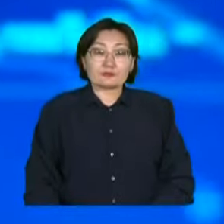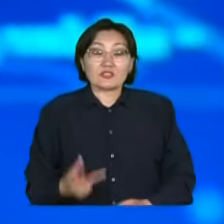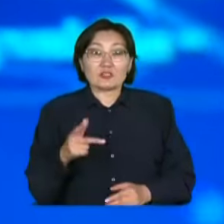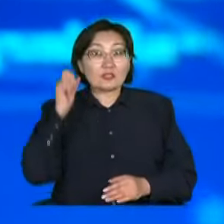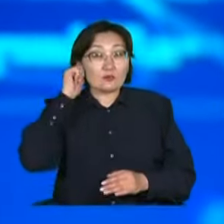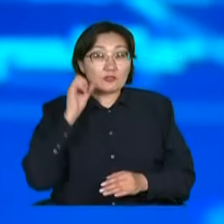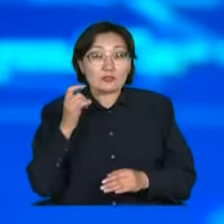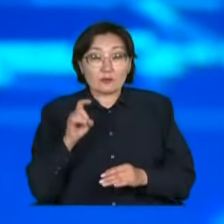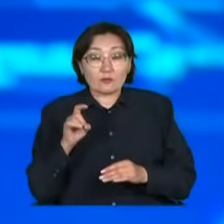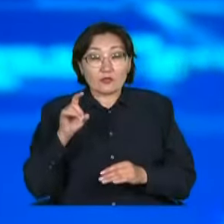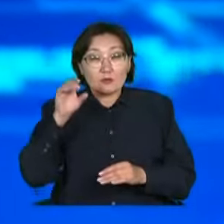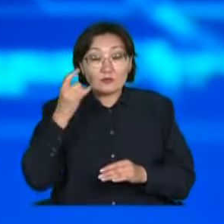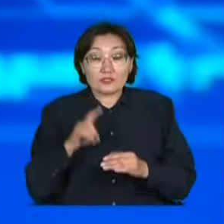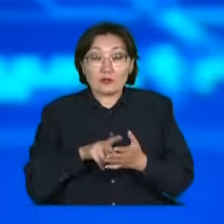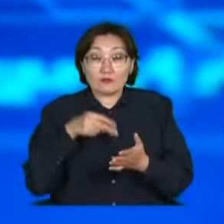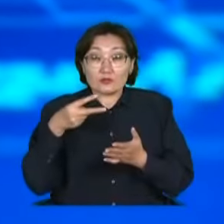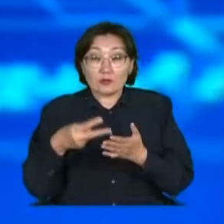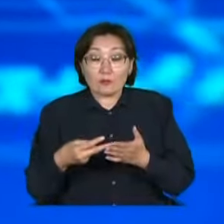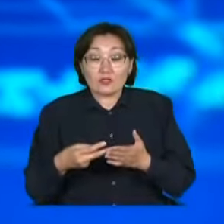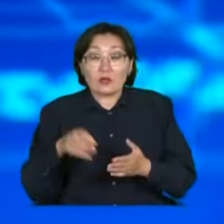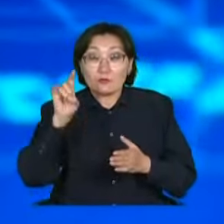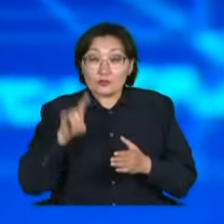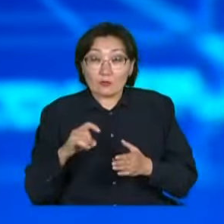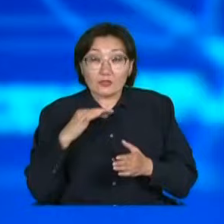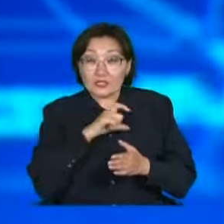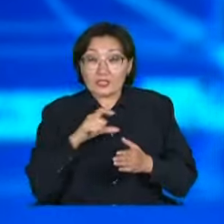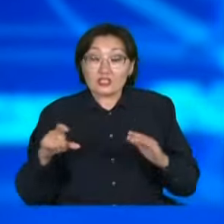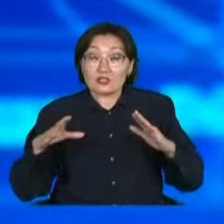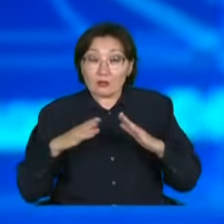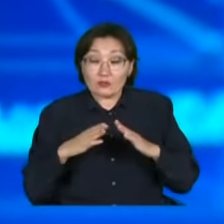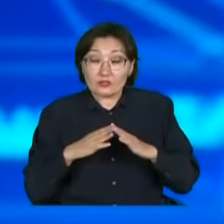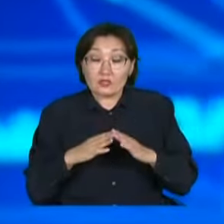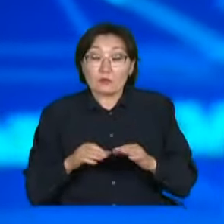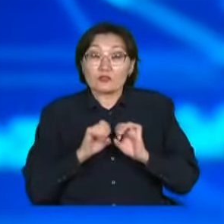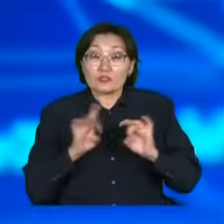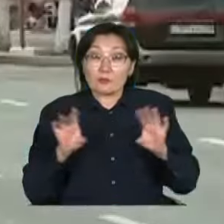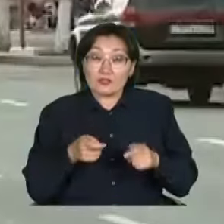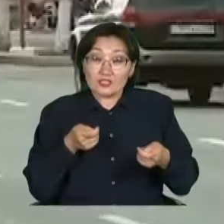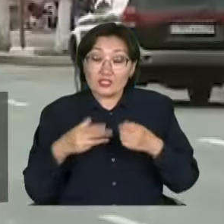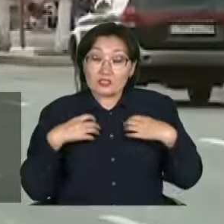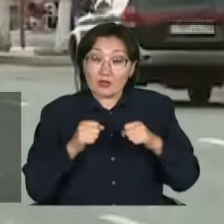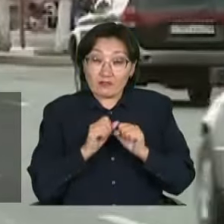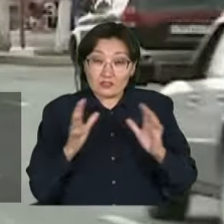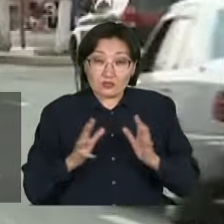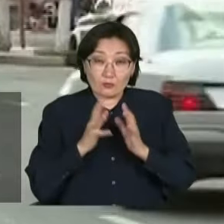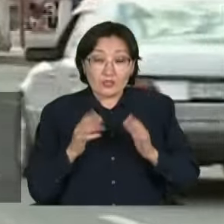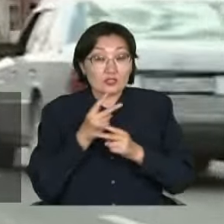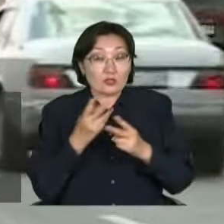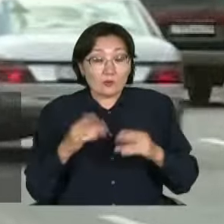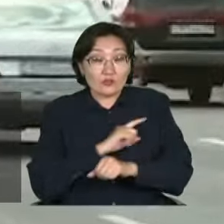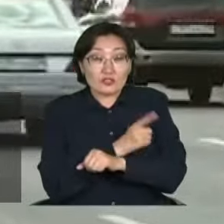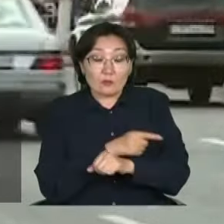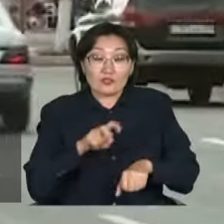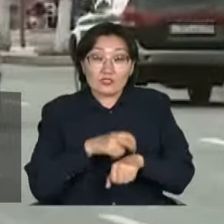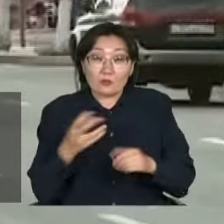Трехлетний ребенок выпал из окна многоэтажки в Темиртау Карагандинской области. Как рассказали в управлении здравоохранения, несмотря на усилия